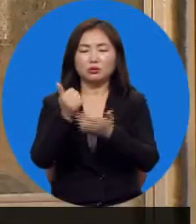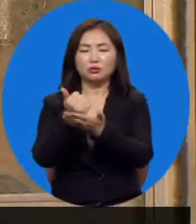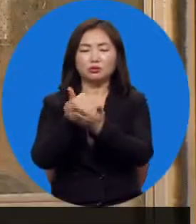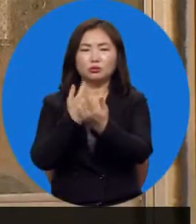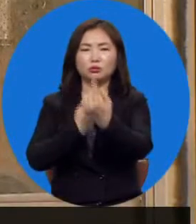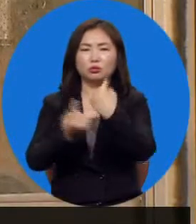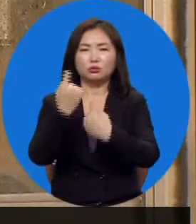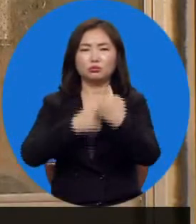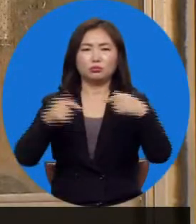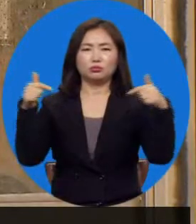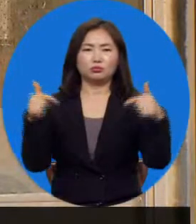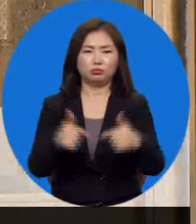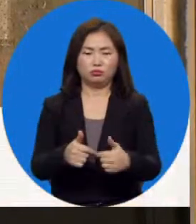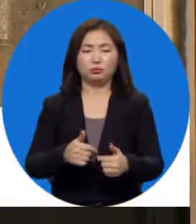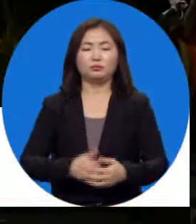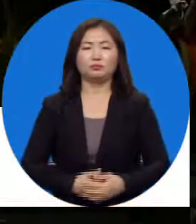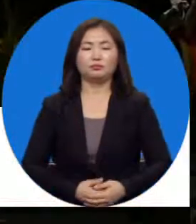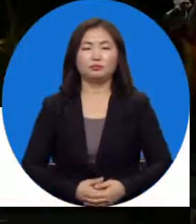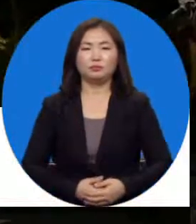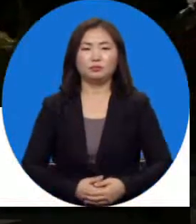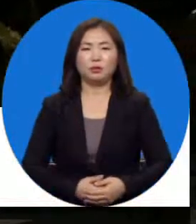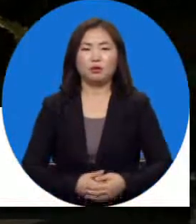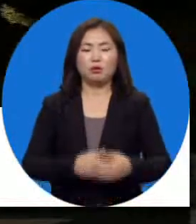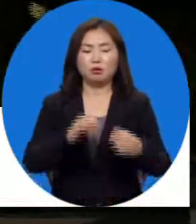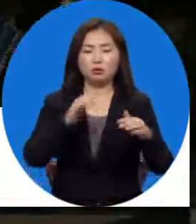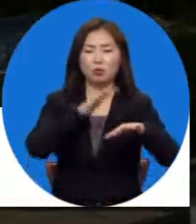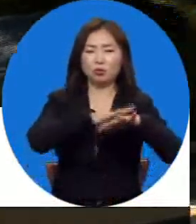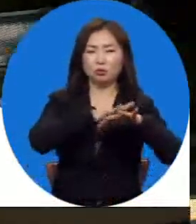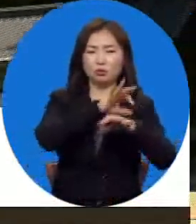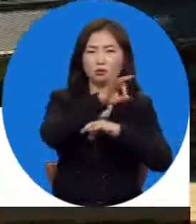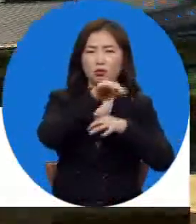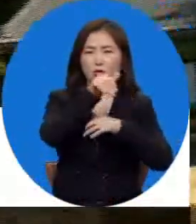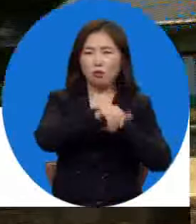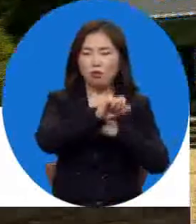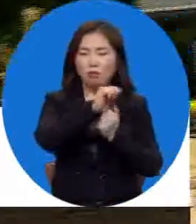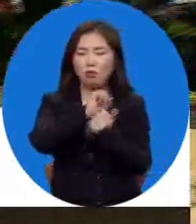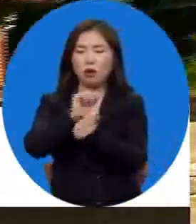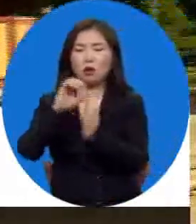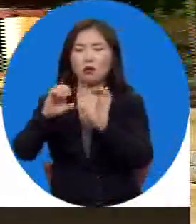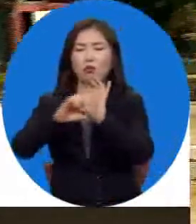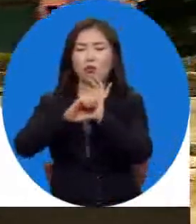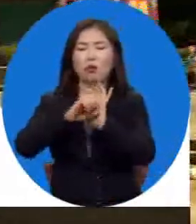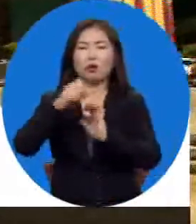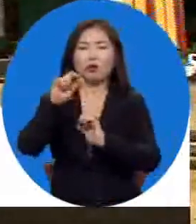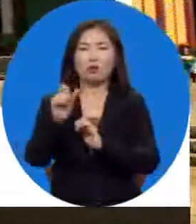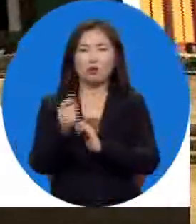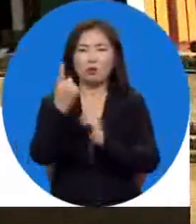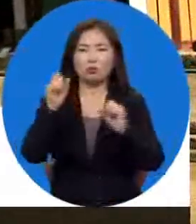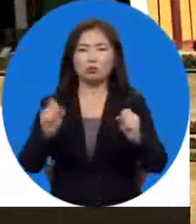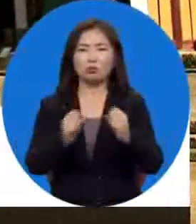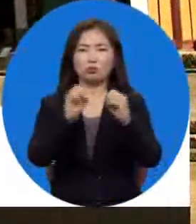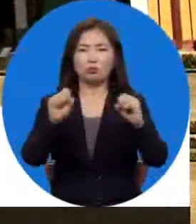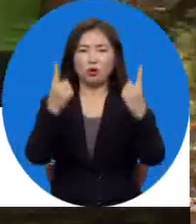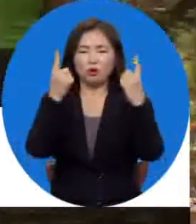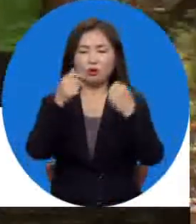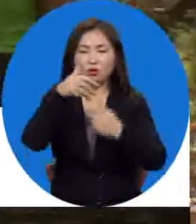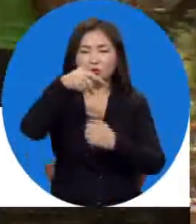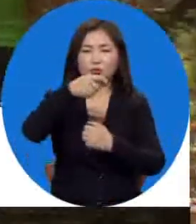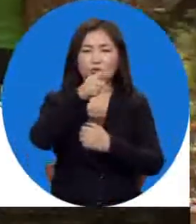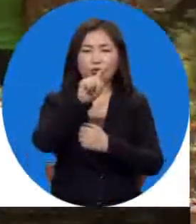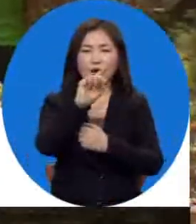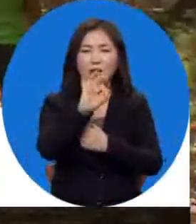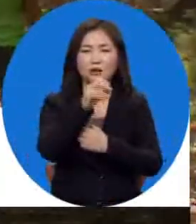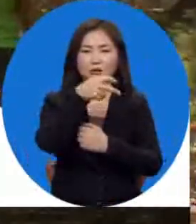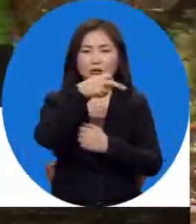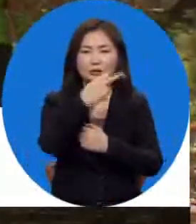뚝 끊겨 씁니다 가뜩이나 어려운 농촌 경제 신종 코로나 까지 의 기승을 부리면서 주왕산 등 주요